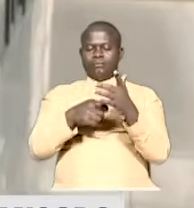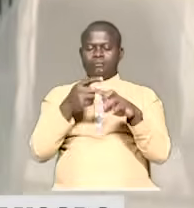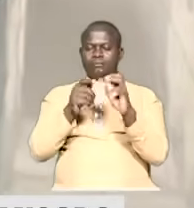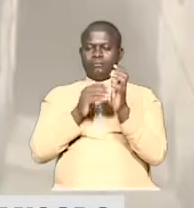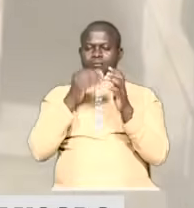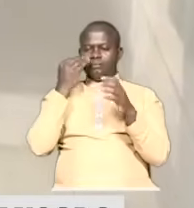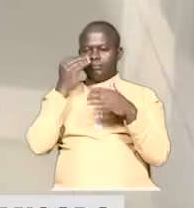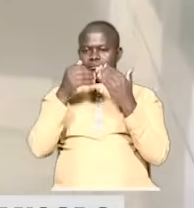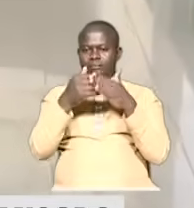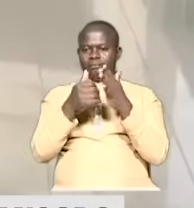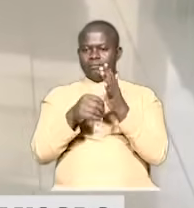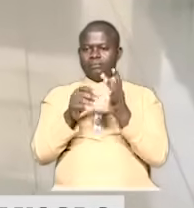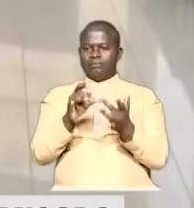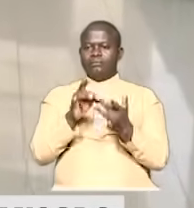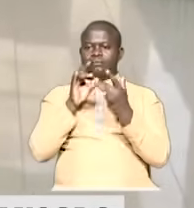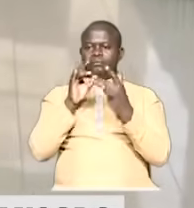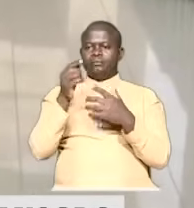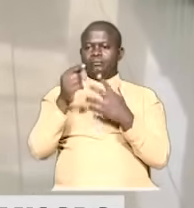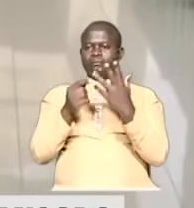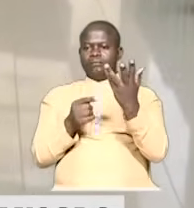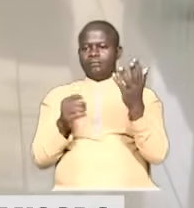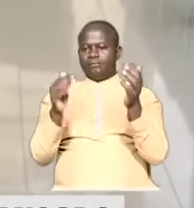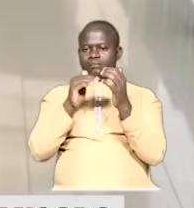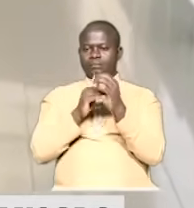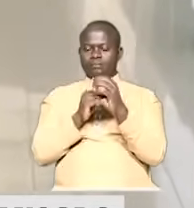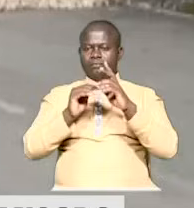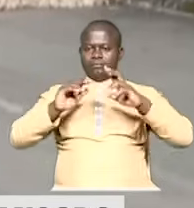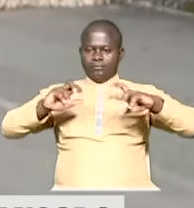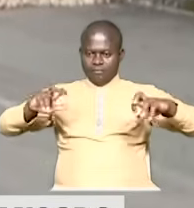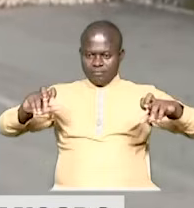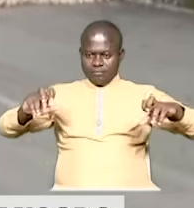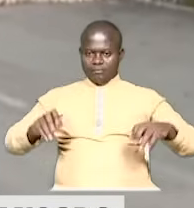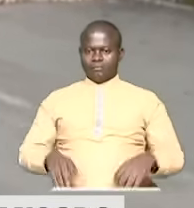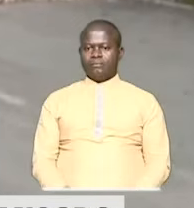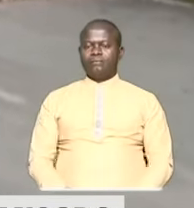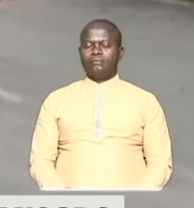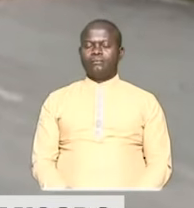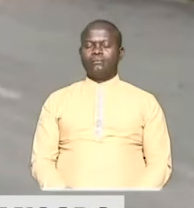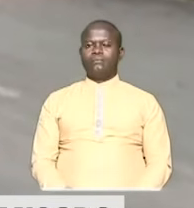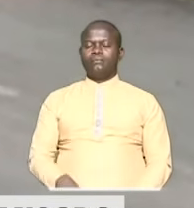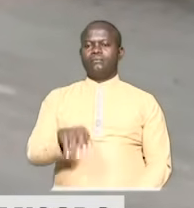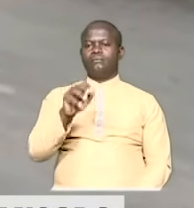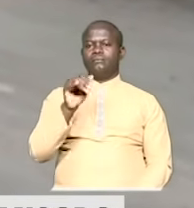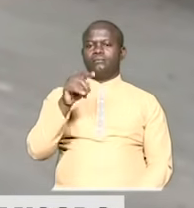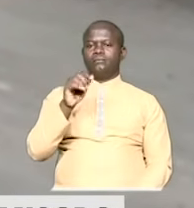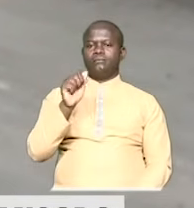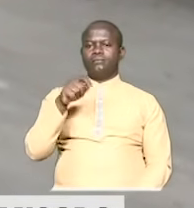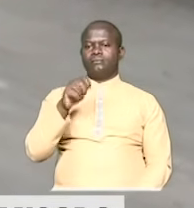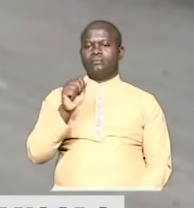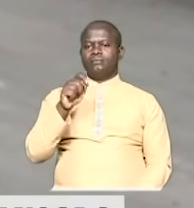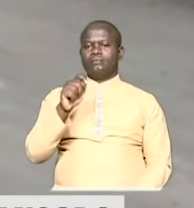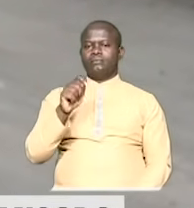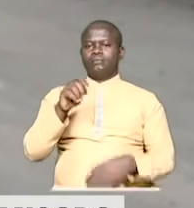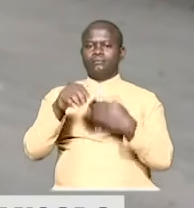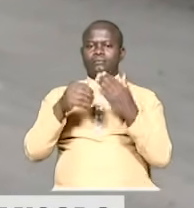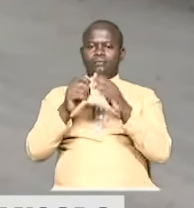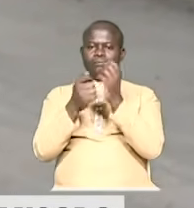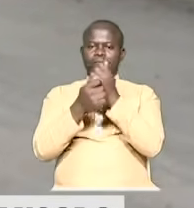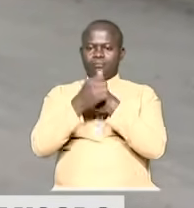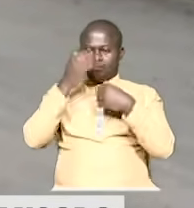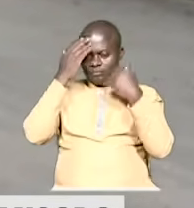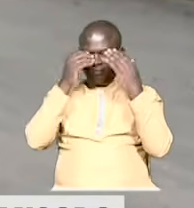haramutse hari ikibazo cyihariye gihari bakongera bakagisuzuma umusoro w'ipatate nawo waravuguruye kuko wasangaga mu byukuri